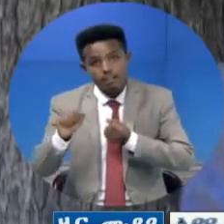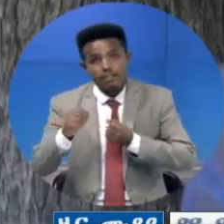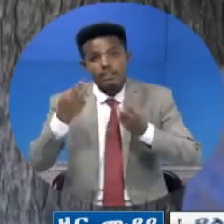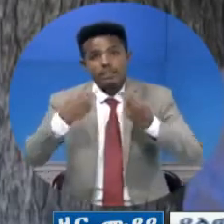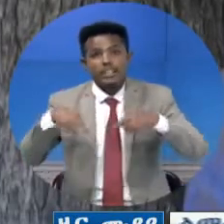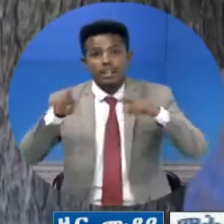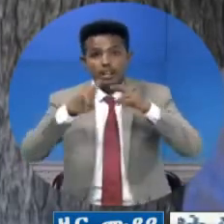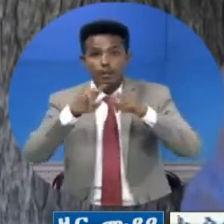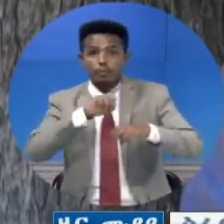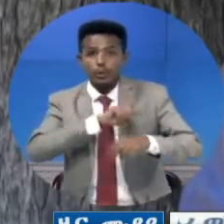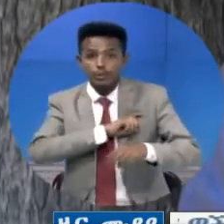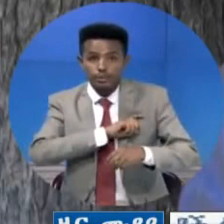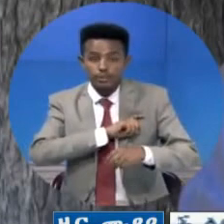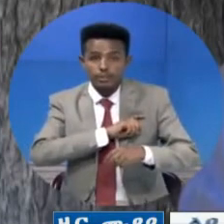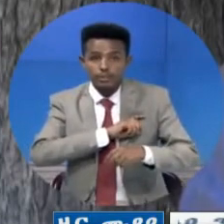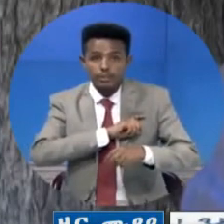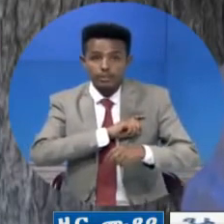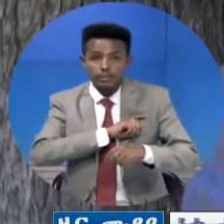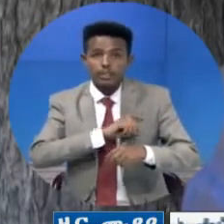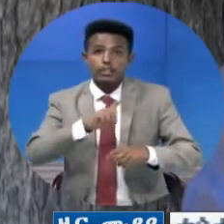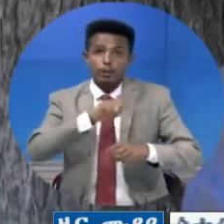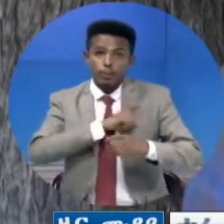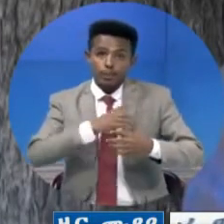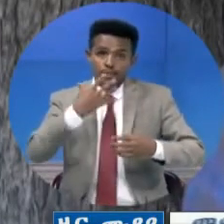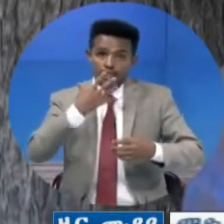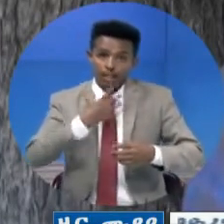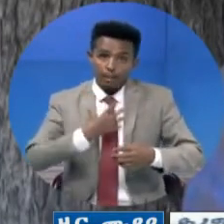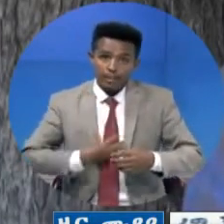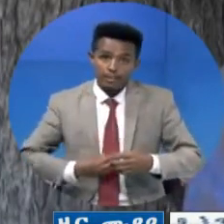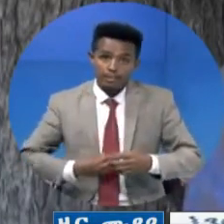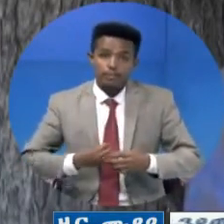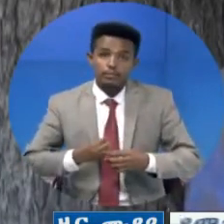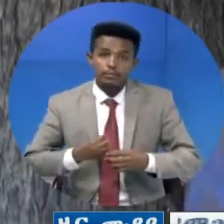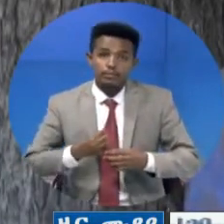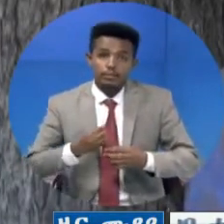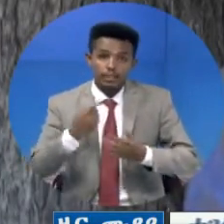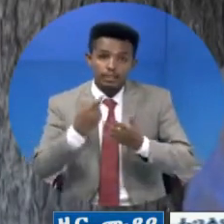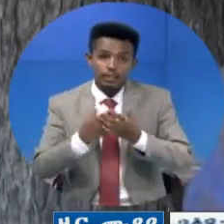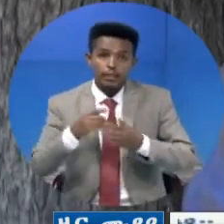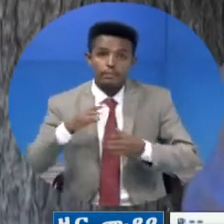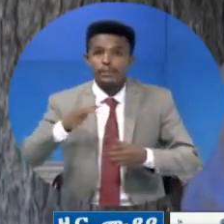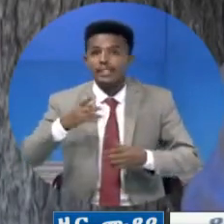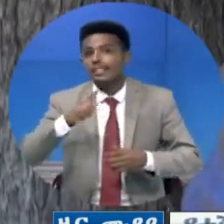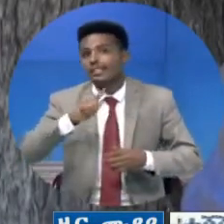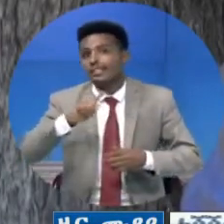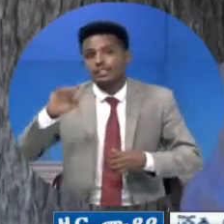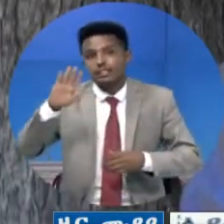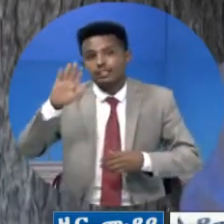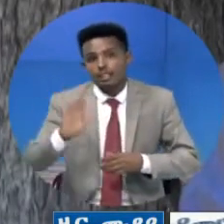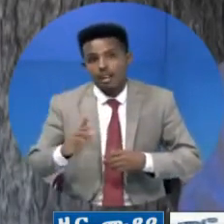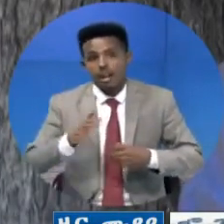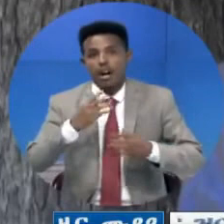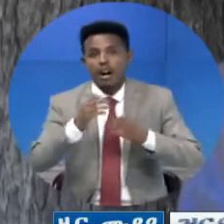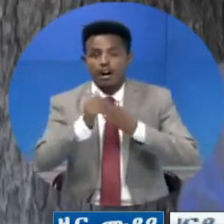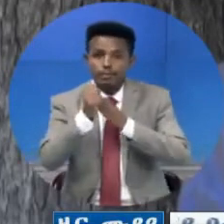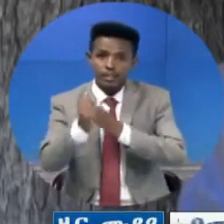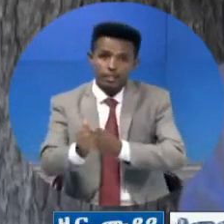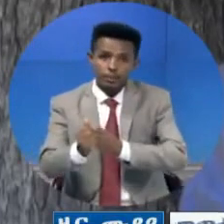የፌዴራል ፖሊስ፣ የፖሊስ አባላትን፣ የሚኒሻ አመራሮችን ከከተማ